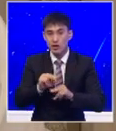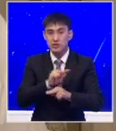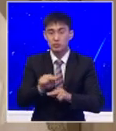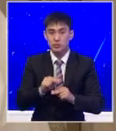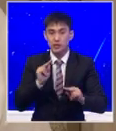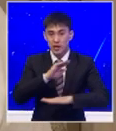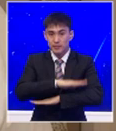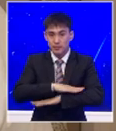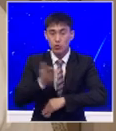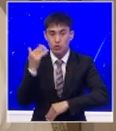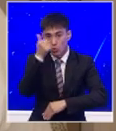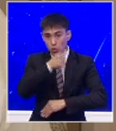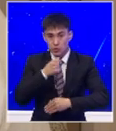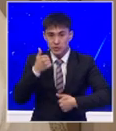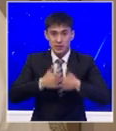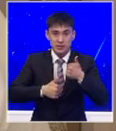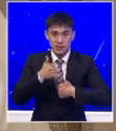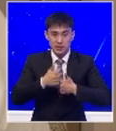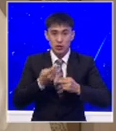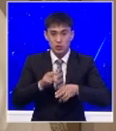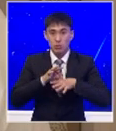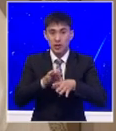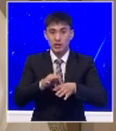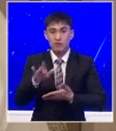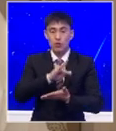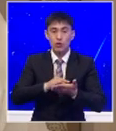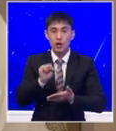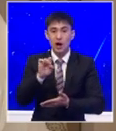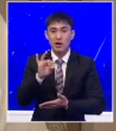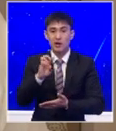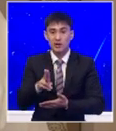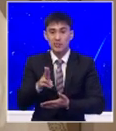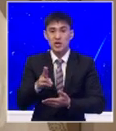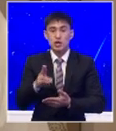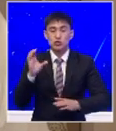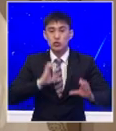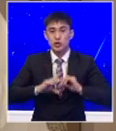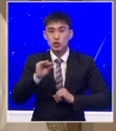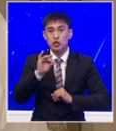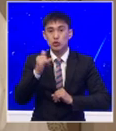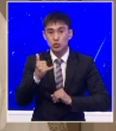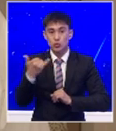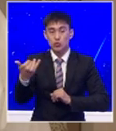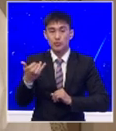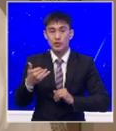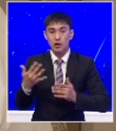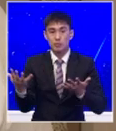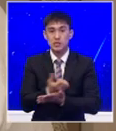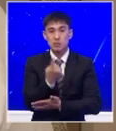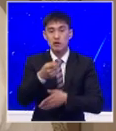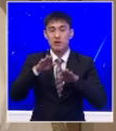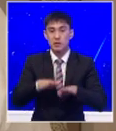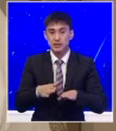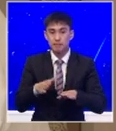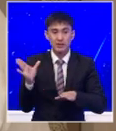воспитание». Так как в прошлогодних состязаниях, которые проходили в городе Архалык, студенты Жетысусского университета удостоились 1-го